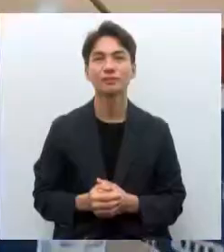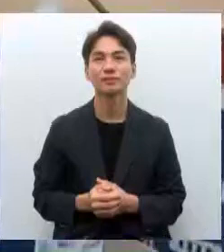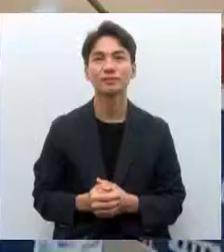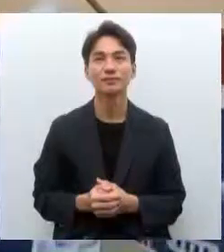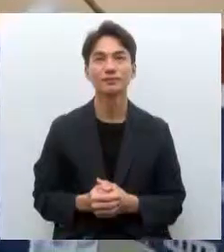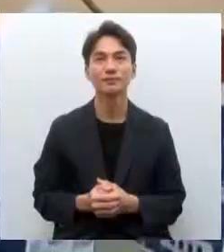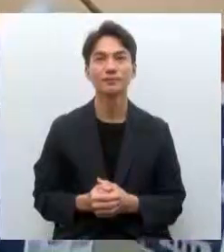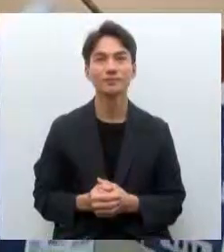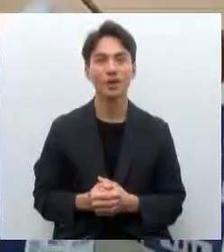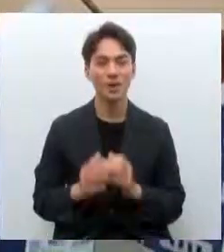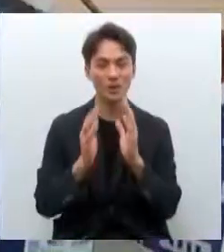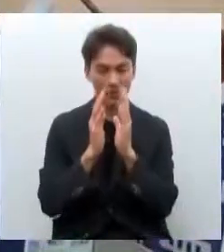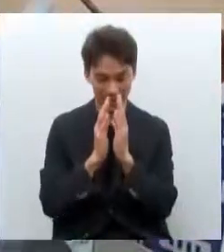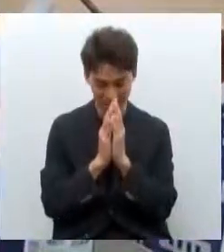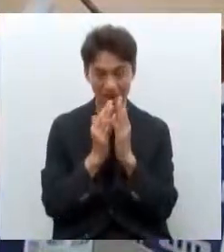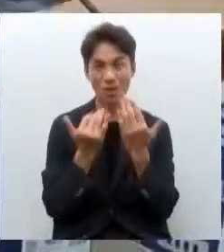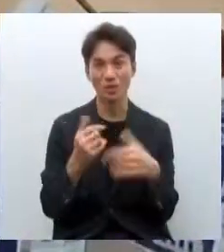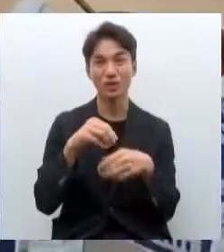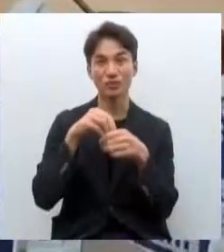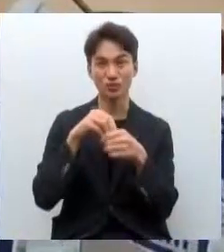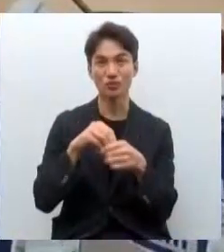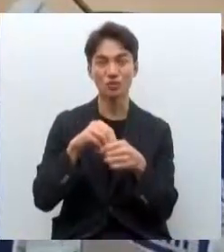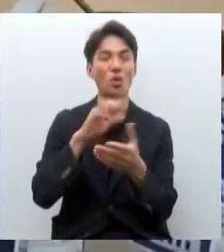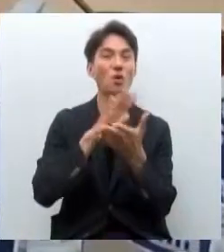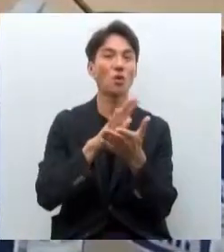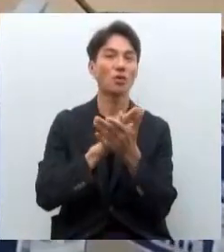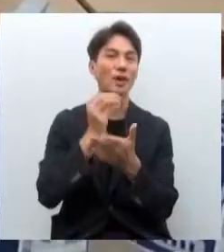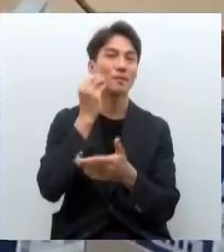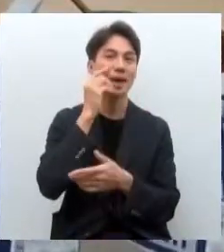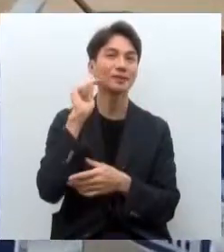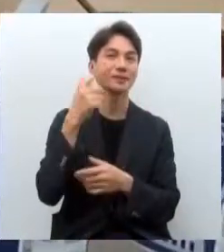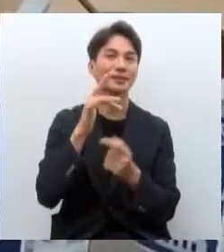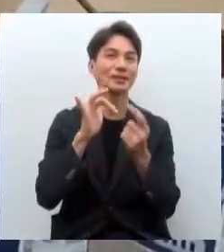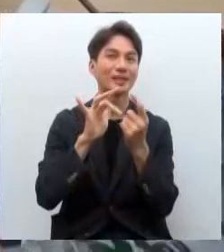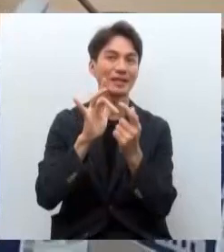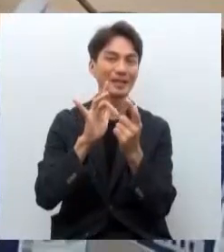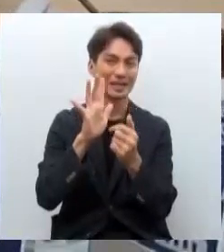สวัสดีค่ะวันนี้นะคะเราก็อยู่กันที่โรงเรียนบ้านท่านาจังหวัดเพชรบูรณ์ค่ะสิ